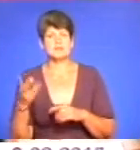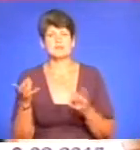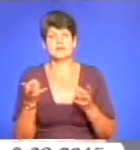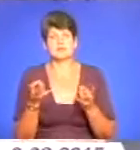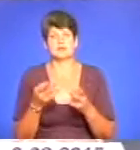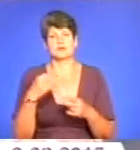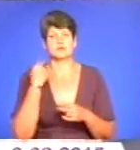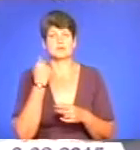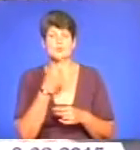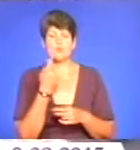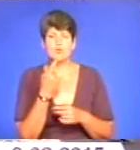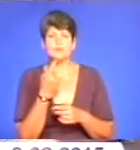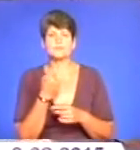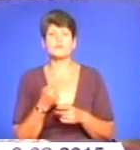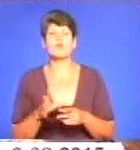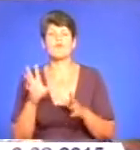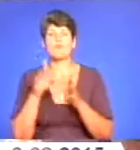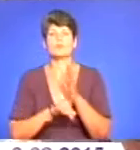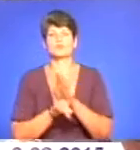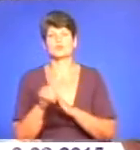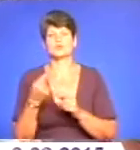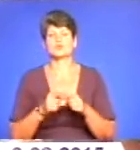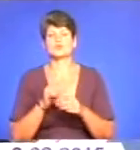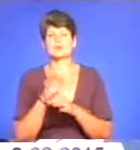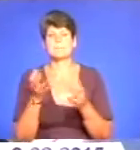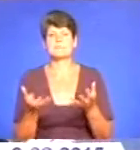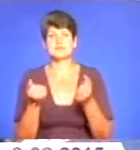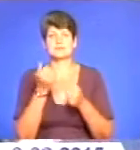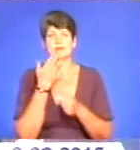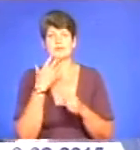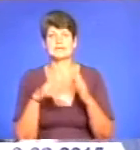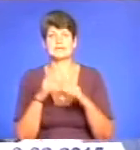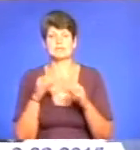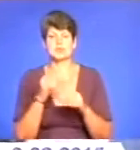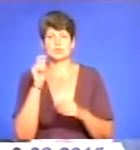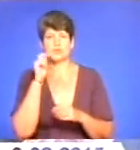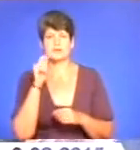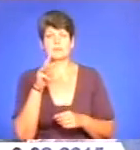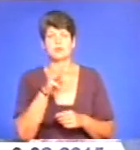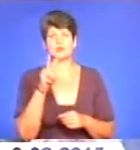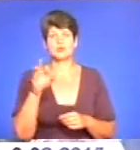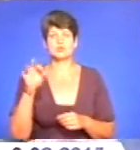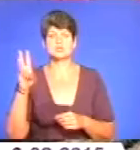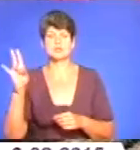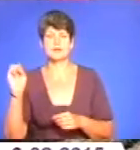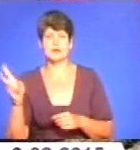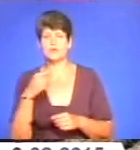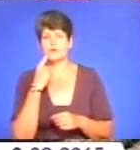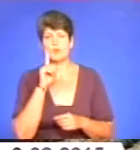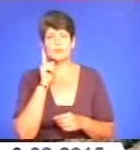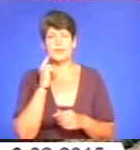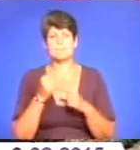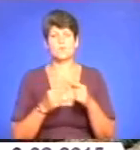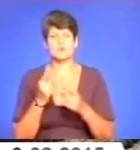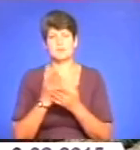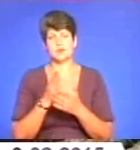мова. Впровадження такого проекту підтримав народний депутат України Микола Люшняк. Він вважає, що молоде покоління повинно рости